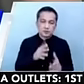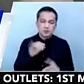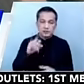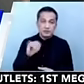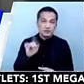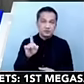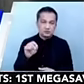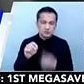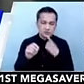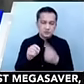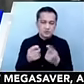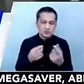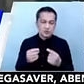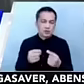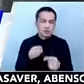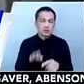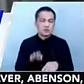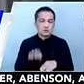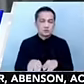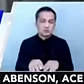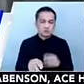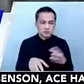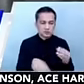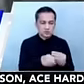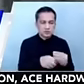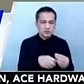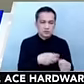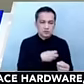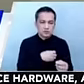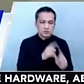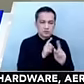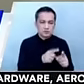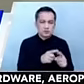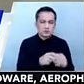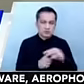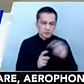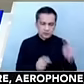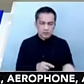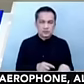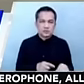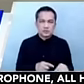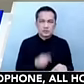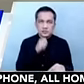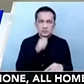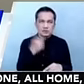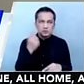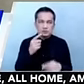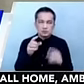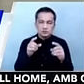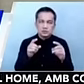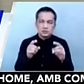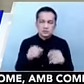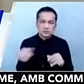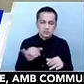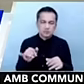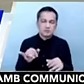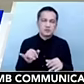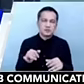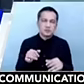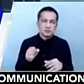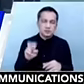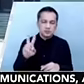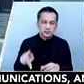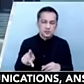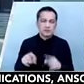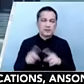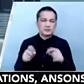ginawa ang hakbang para dagdagan ang police presence sa Metro Manila. Hindi lang naman daw nila ito ginawa sa vice, kundi pati sa iba pang unit.